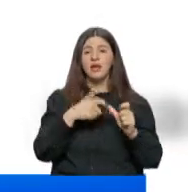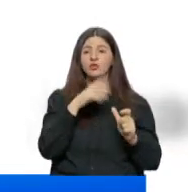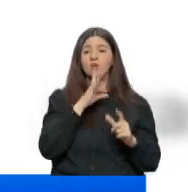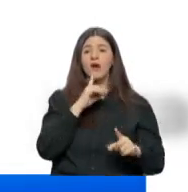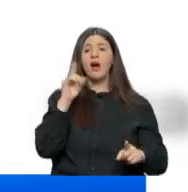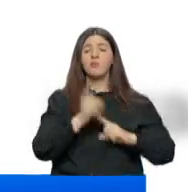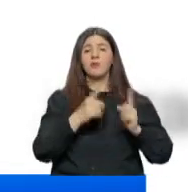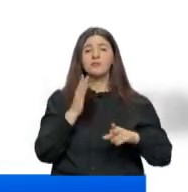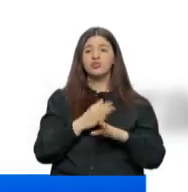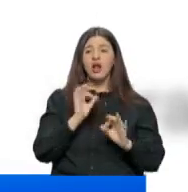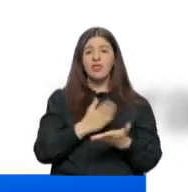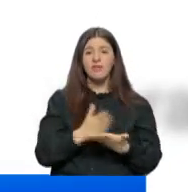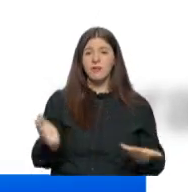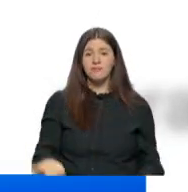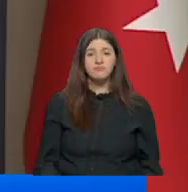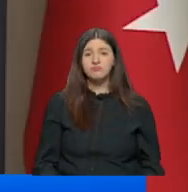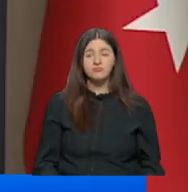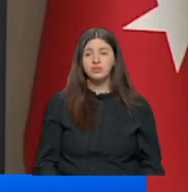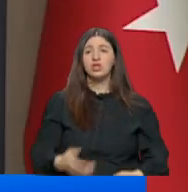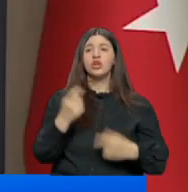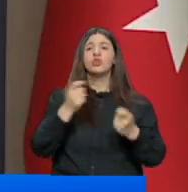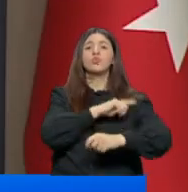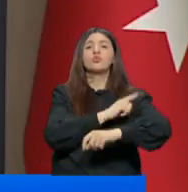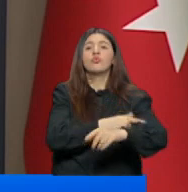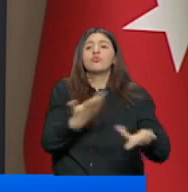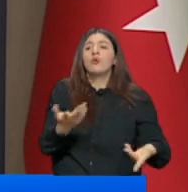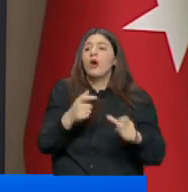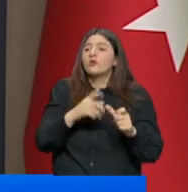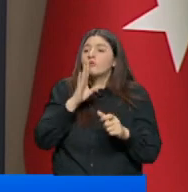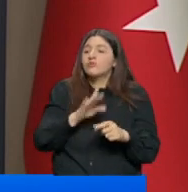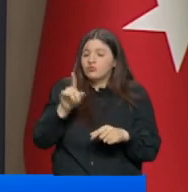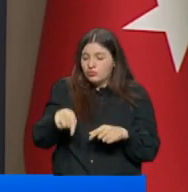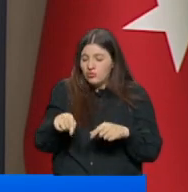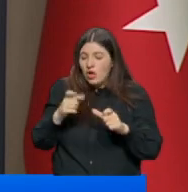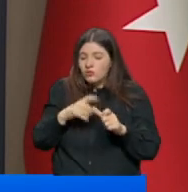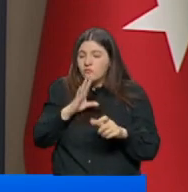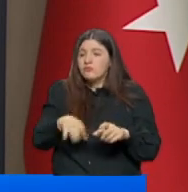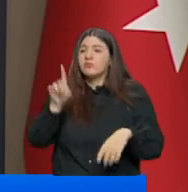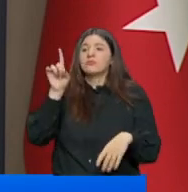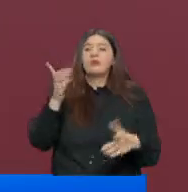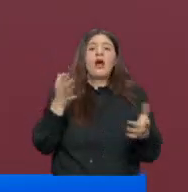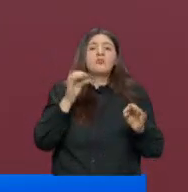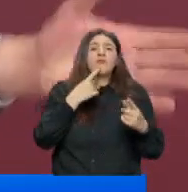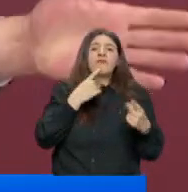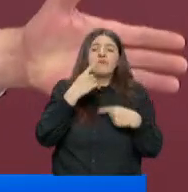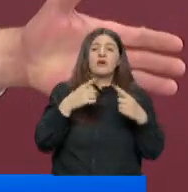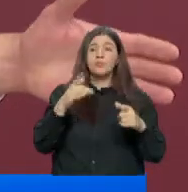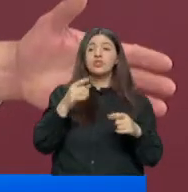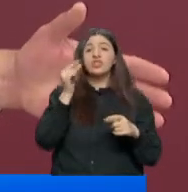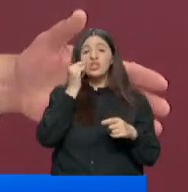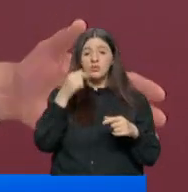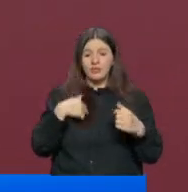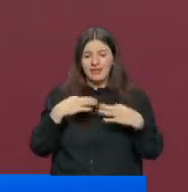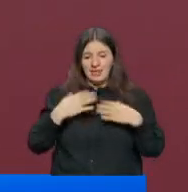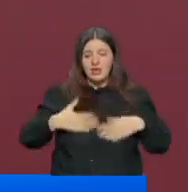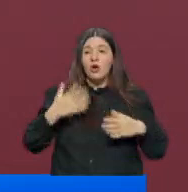S-400 yaptırımları niçin hala devam ediyor? İşiniz gücünüz S-400 aşağı, S-400 yukarı. Hep laf. Bu can bu tende olduğu